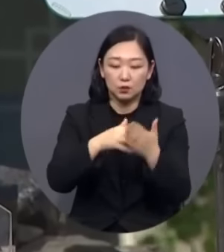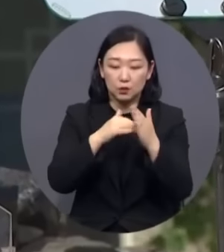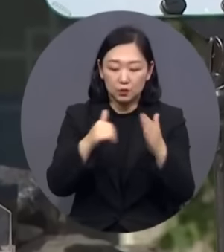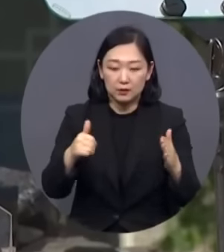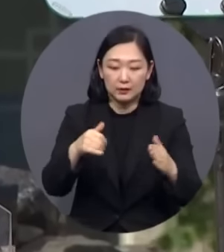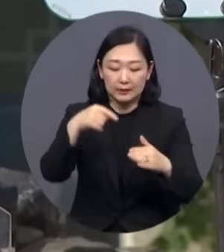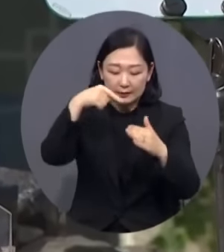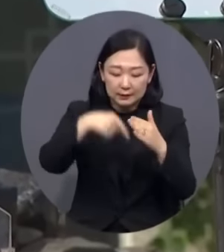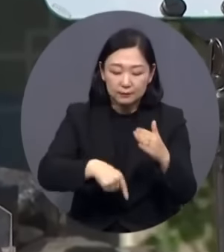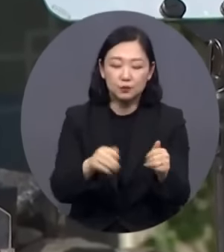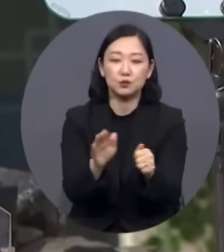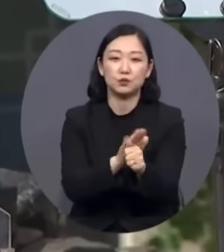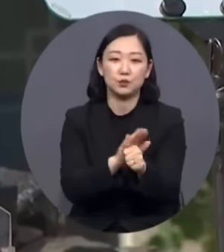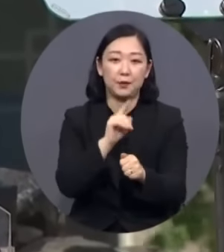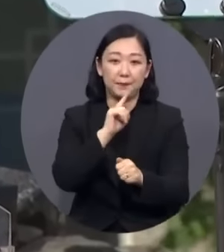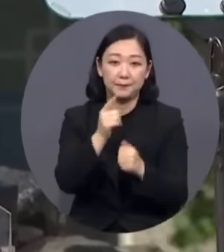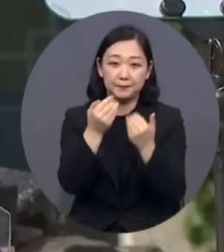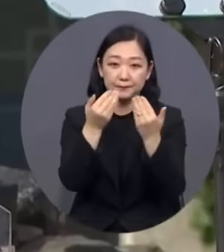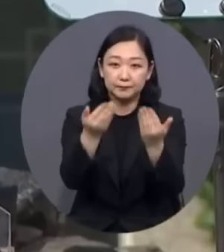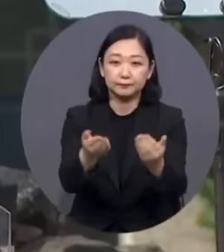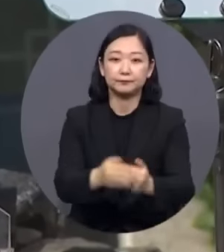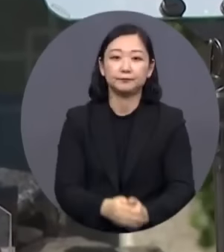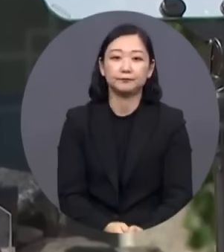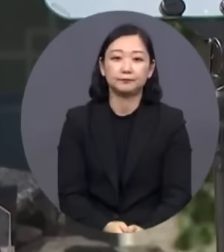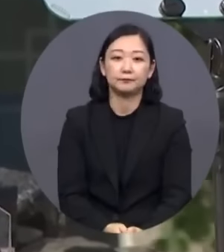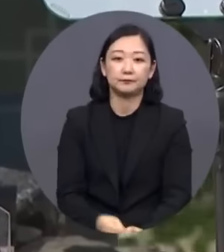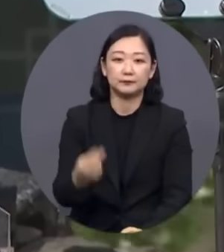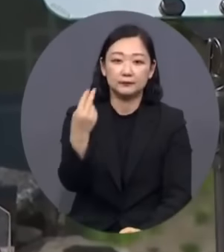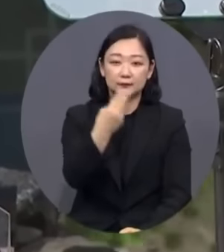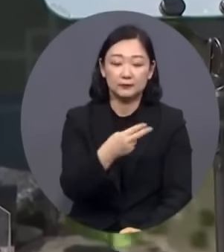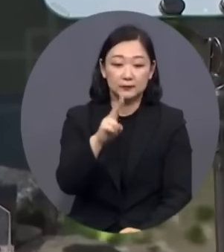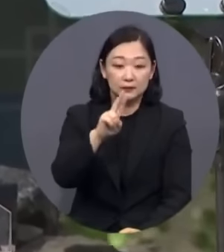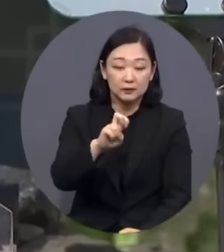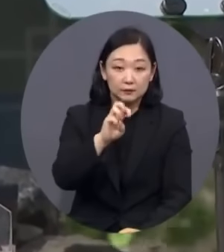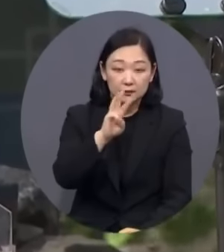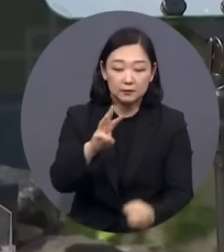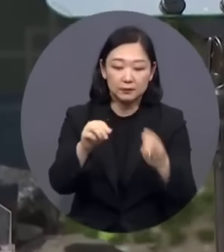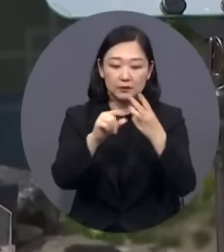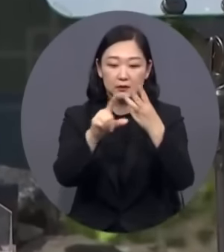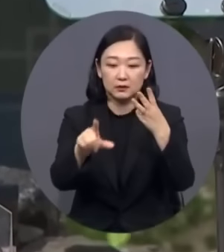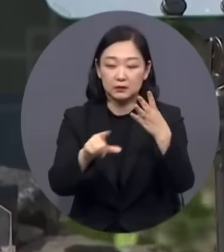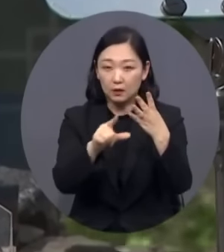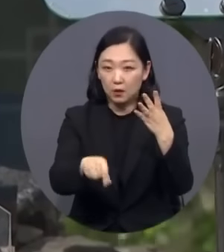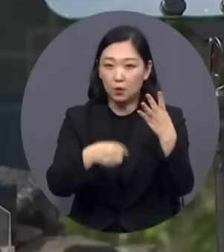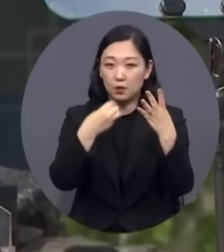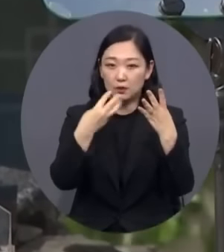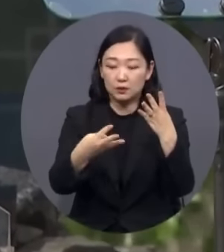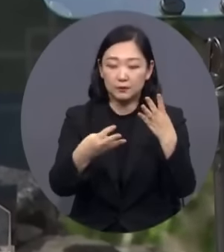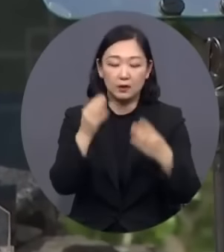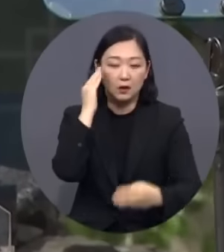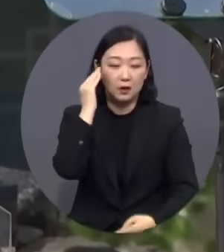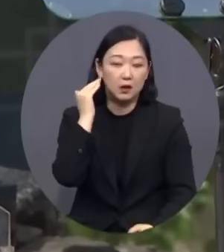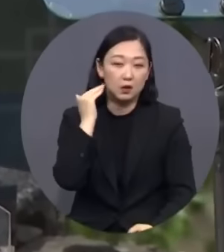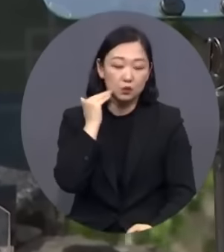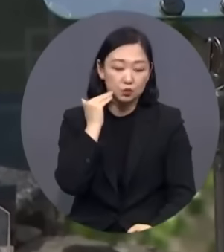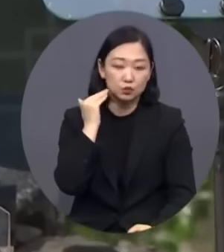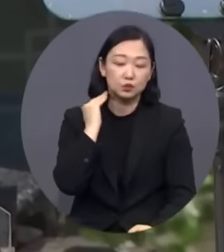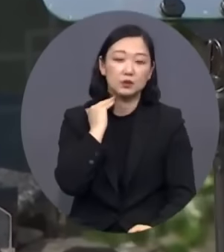깊은 위로의 말씀을 드립니다. 2023년 4월 3일 대한민국